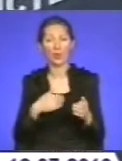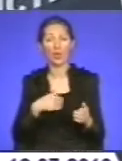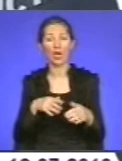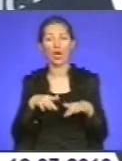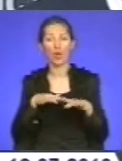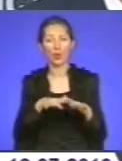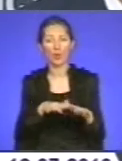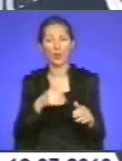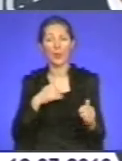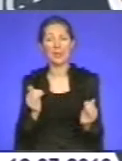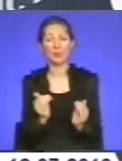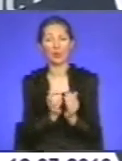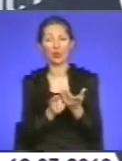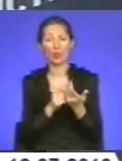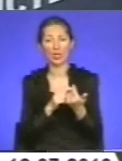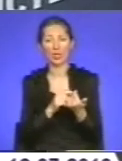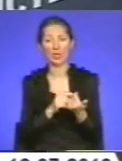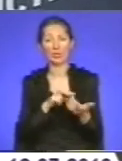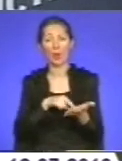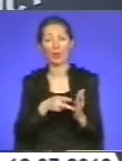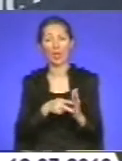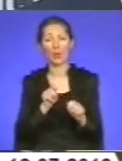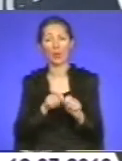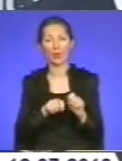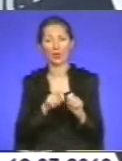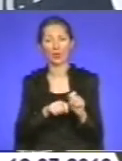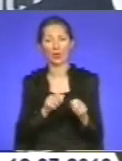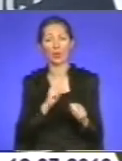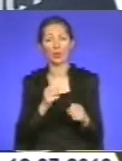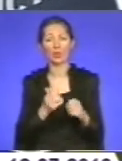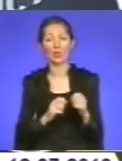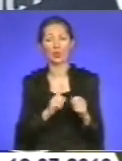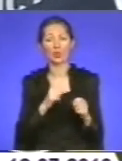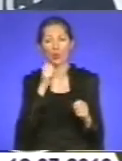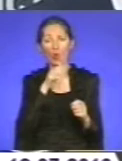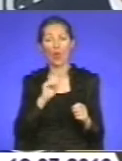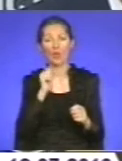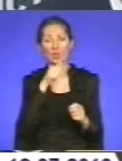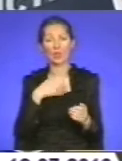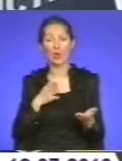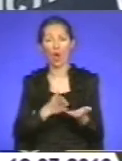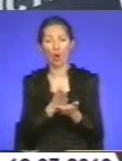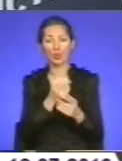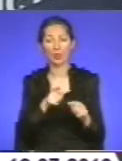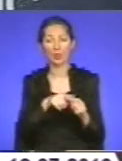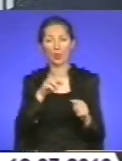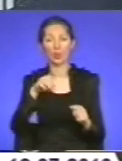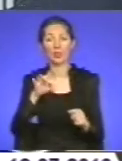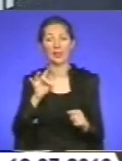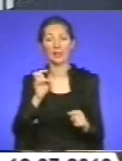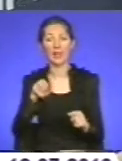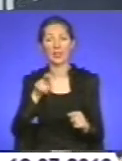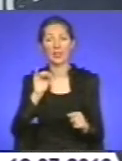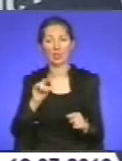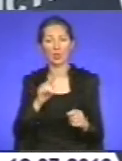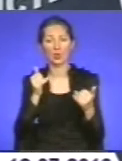ми зменшуємо кількість планових перевірок з року в рік. Ми рухаємось в цьому тренді, і сьогодні для того, щоб